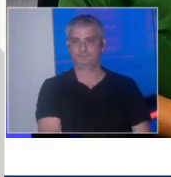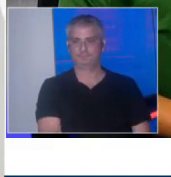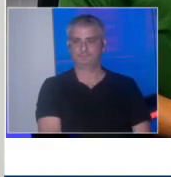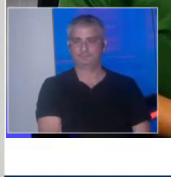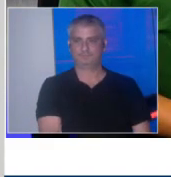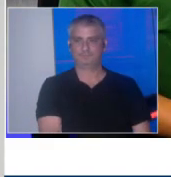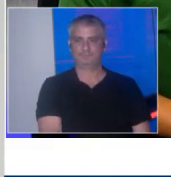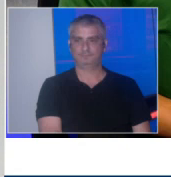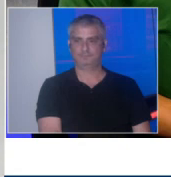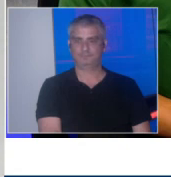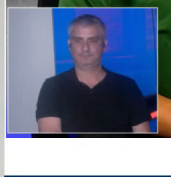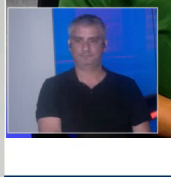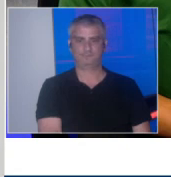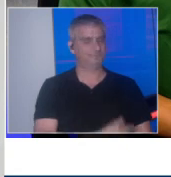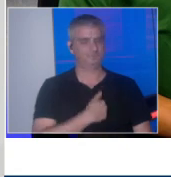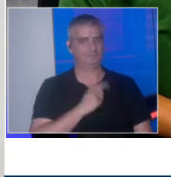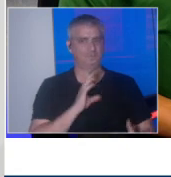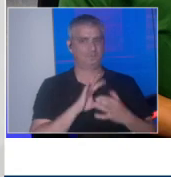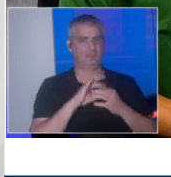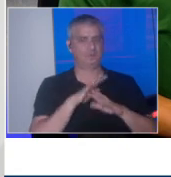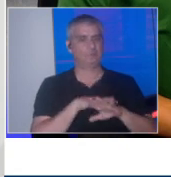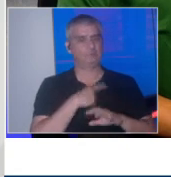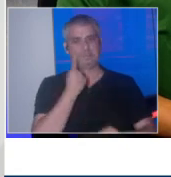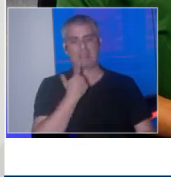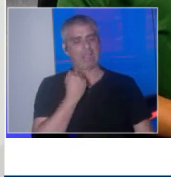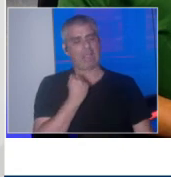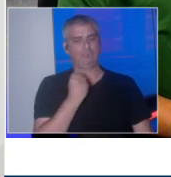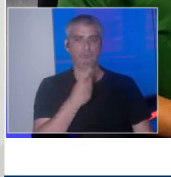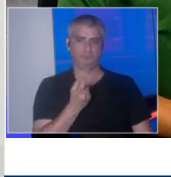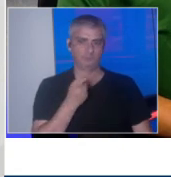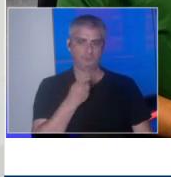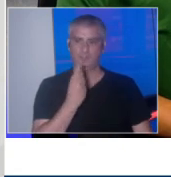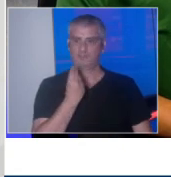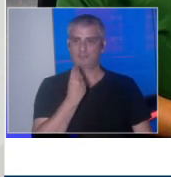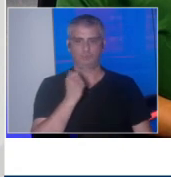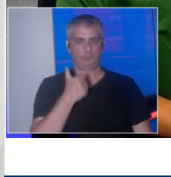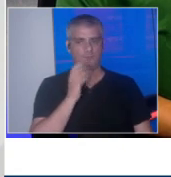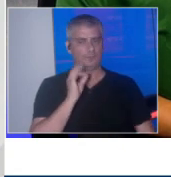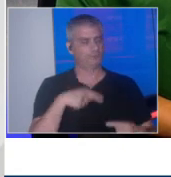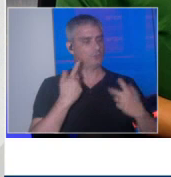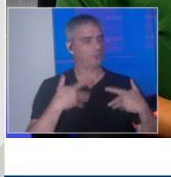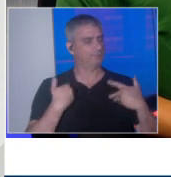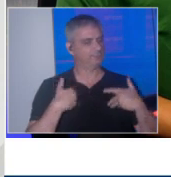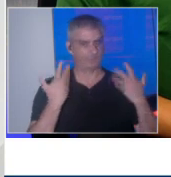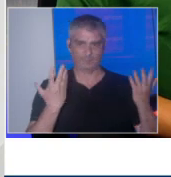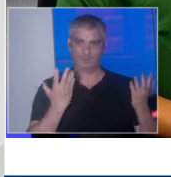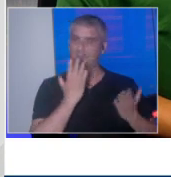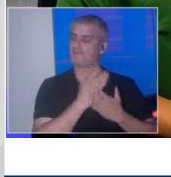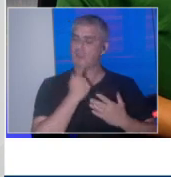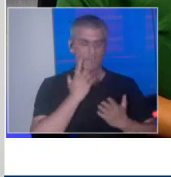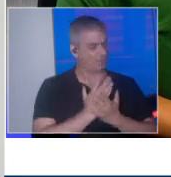אני לא מתחבר כל כך לתחושת החמיצות הזאת. מדובר קודם כל באמת ביום שמח. כבר